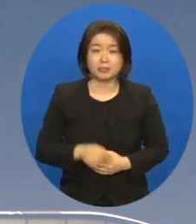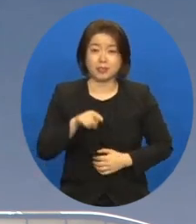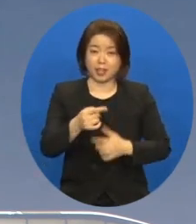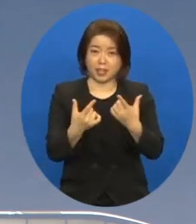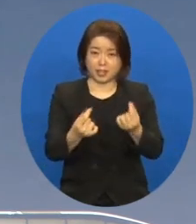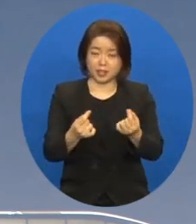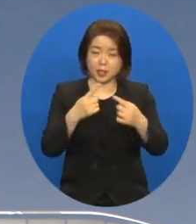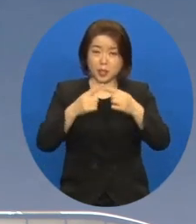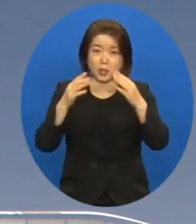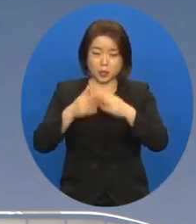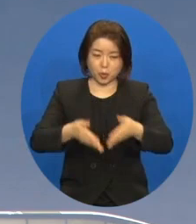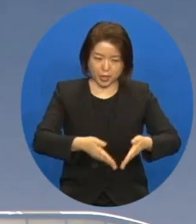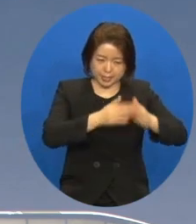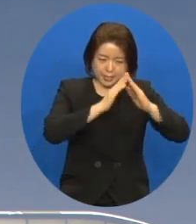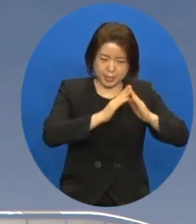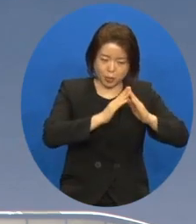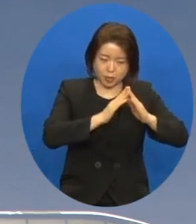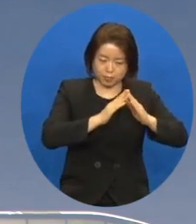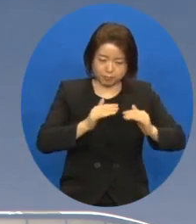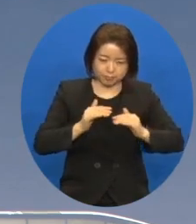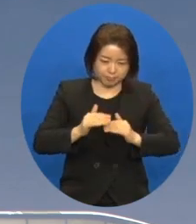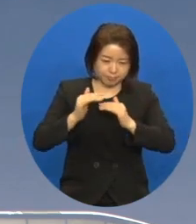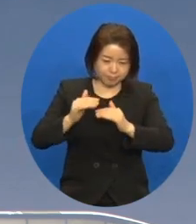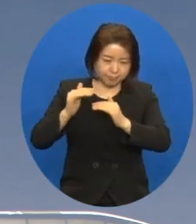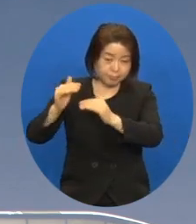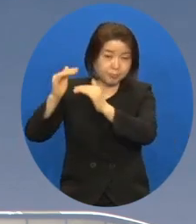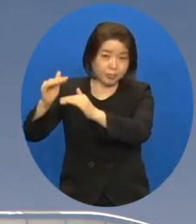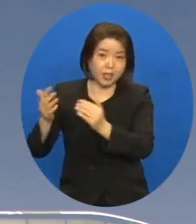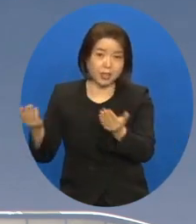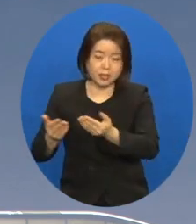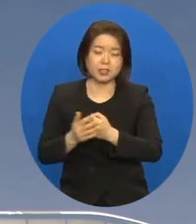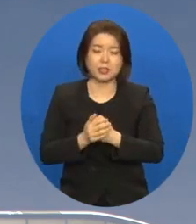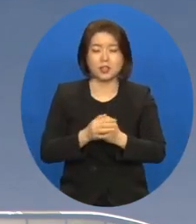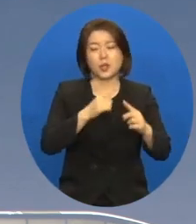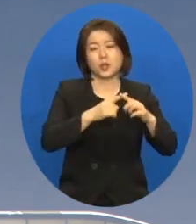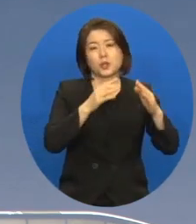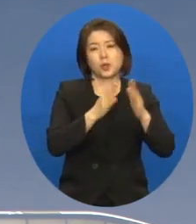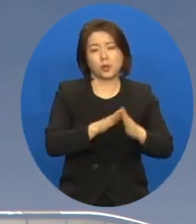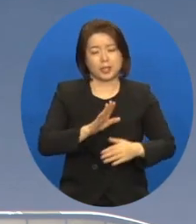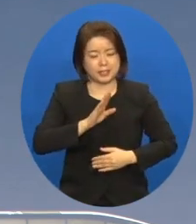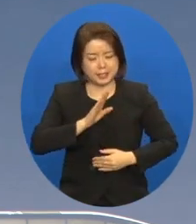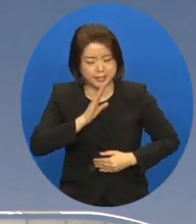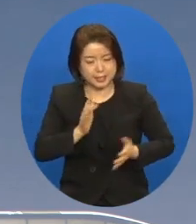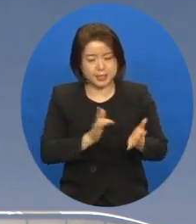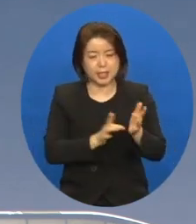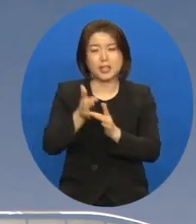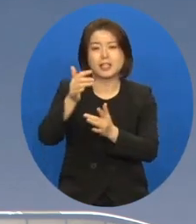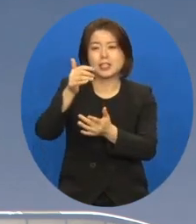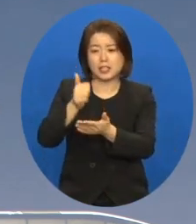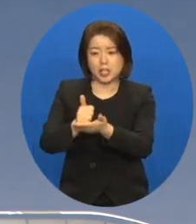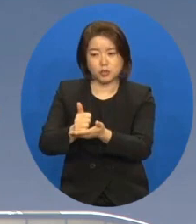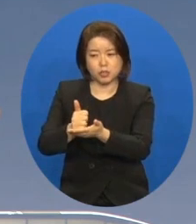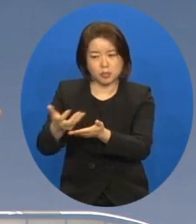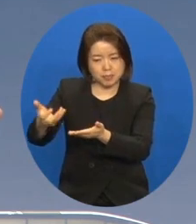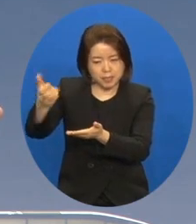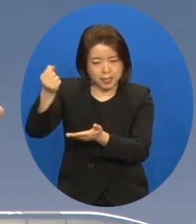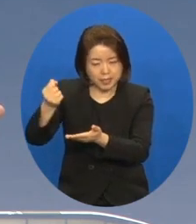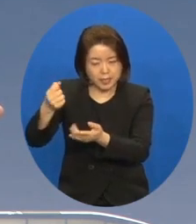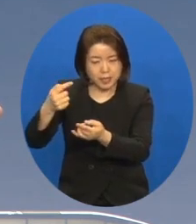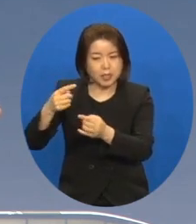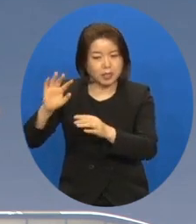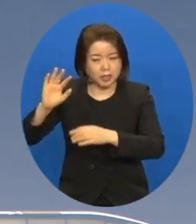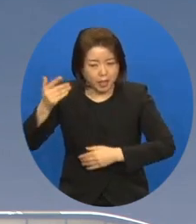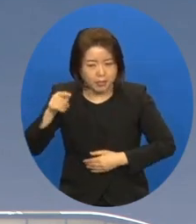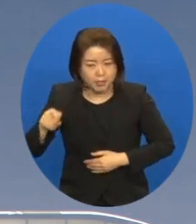이렇게 교회를 세워가는 일은 교회가 진짜 예수님의 교회가 되느냐 아니냐 하는 것을 갈라놓는 거예요.